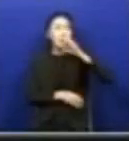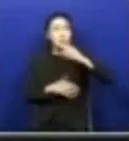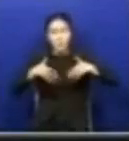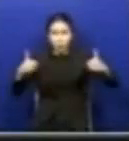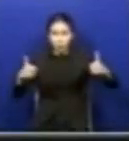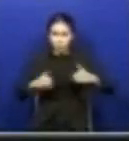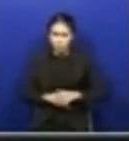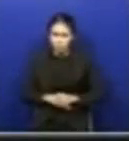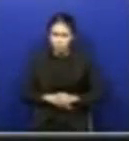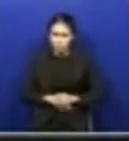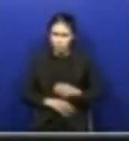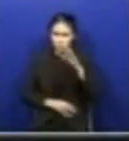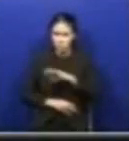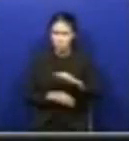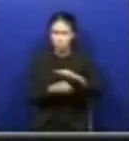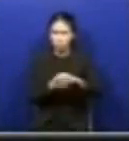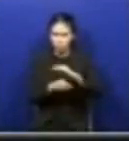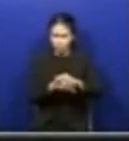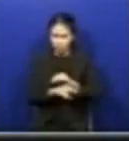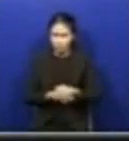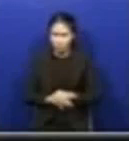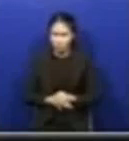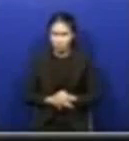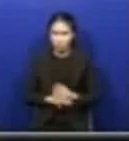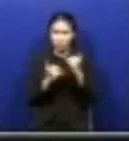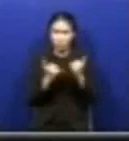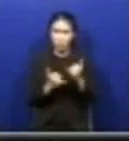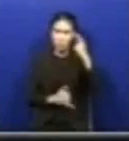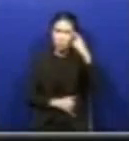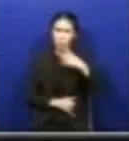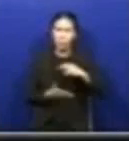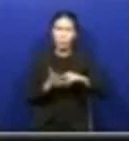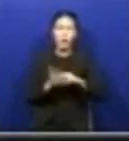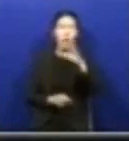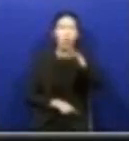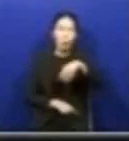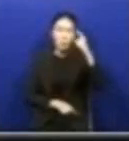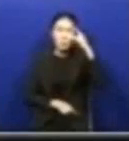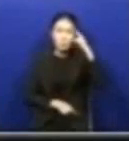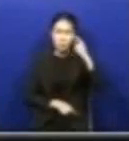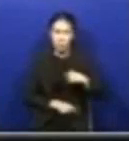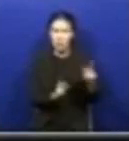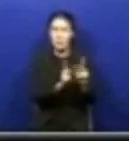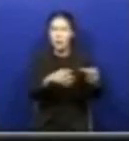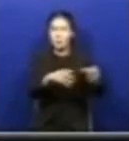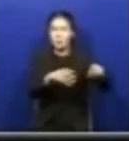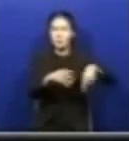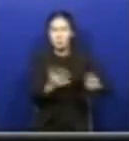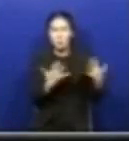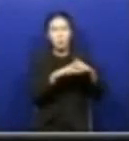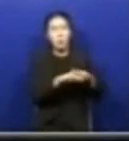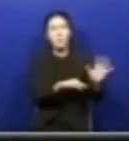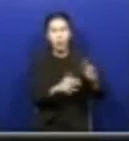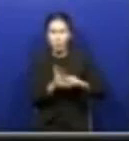เห็นใจจริงๆครับผมอ่านขาดเลยผมเลยไม่ขอพักไปเป็นกรรมาธิการเพราะผมรู้ว่าไปก็ทำอะไรไม่ได้ตั้งแ